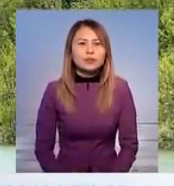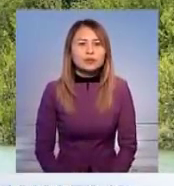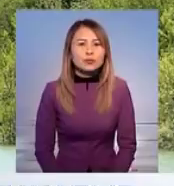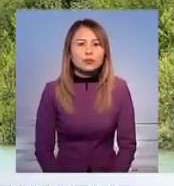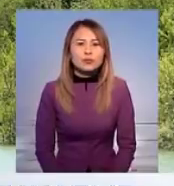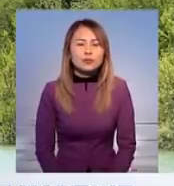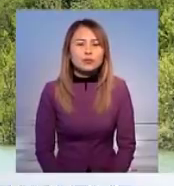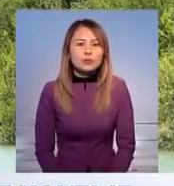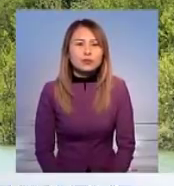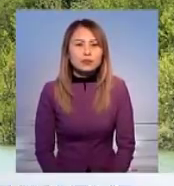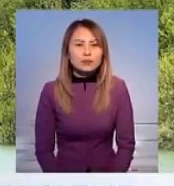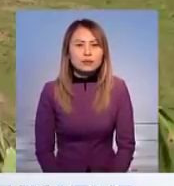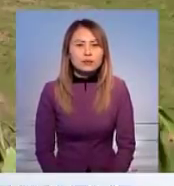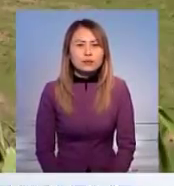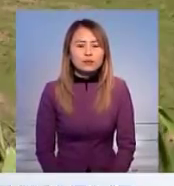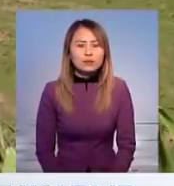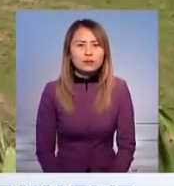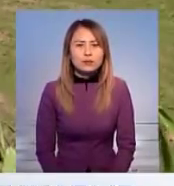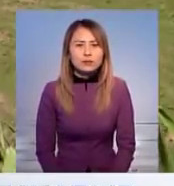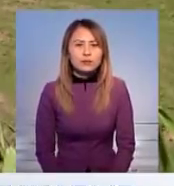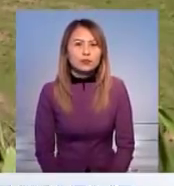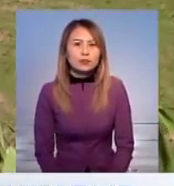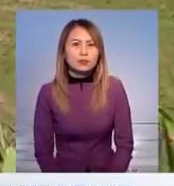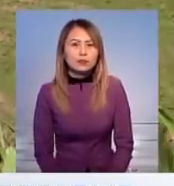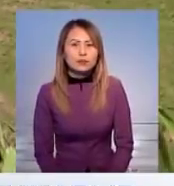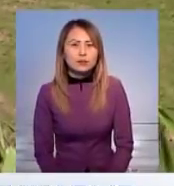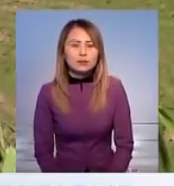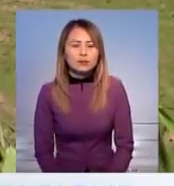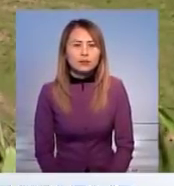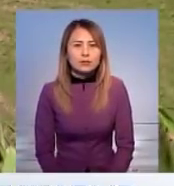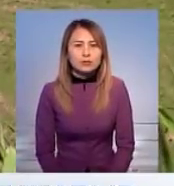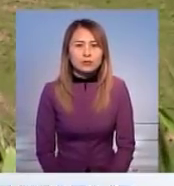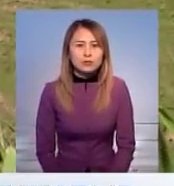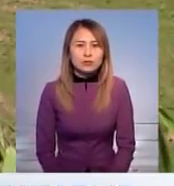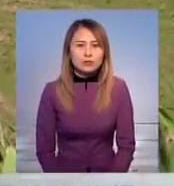Нурмахан Мусатов, Нурмахан Бекмурат, хабар 24, оңтүстік Қазақстан облысынан.